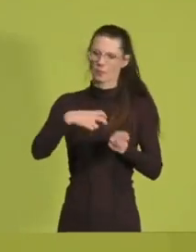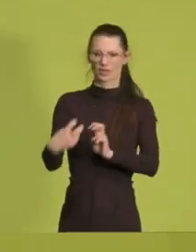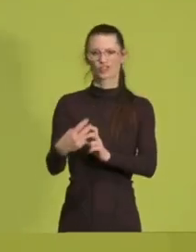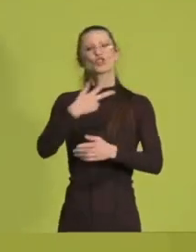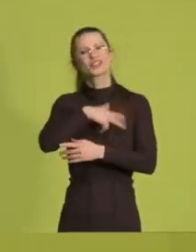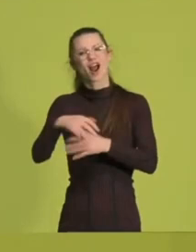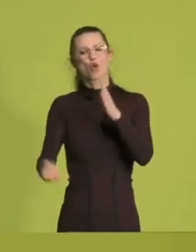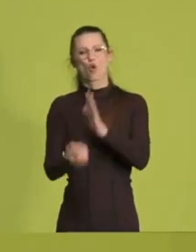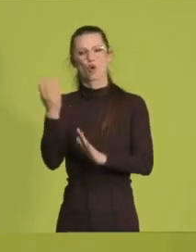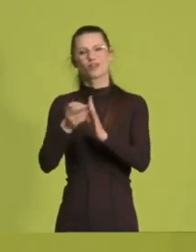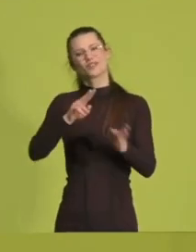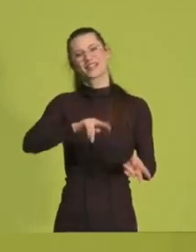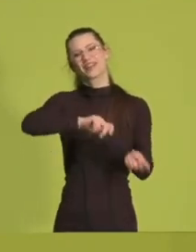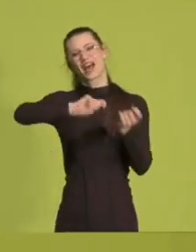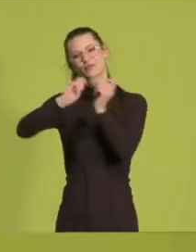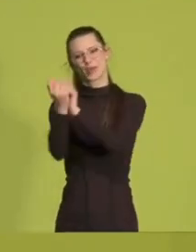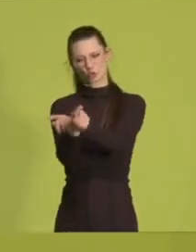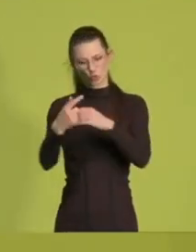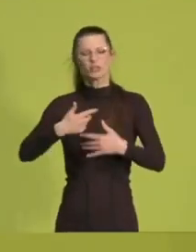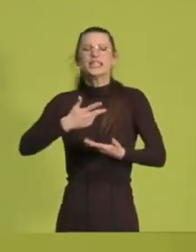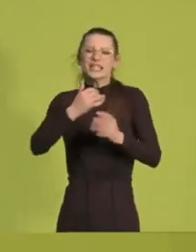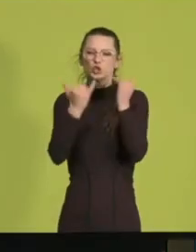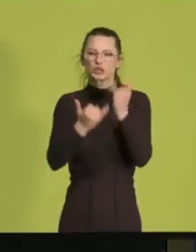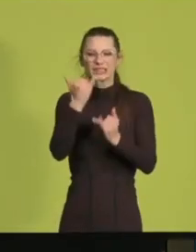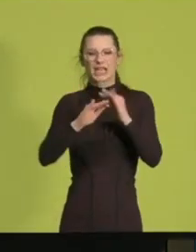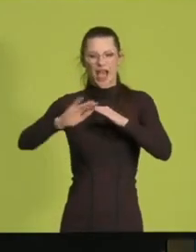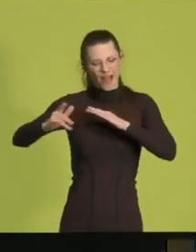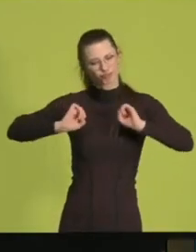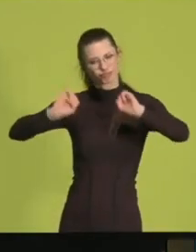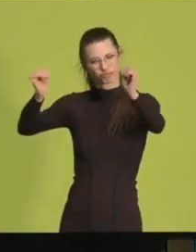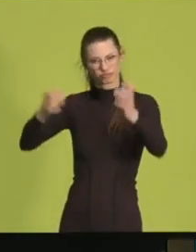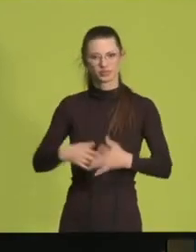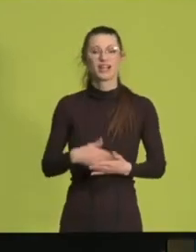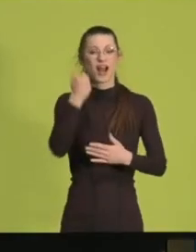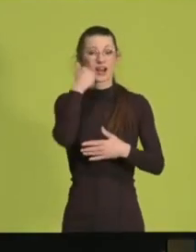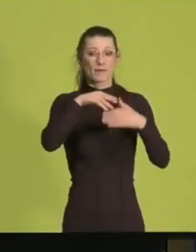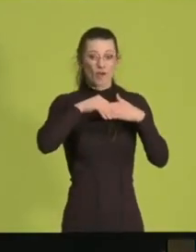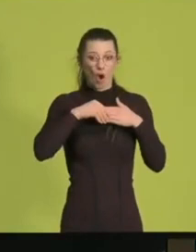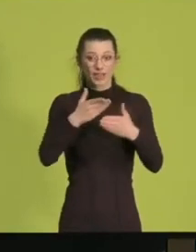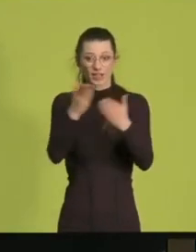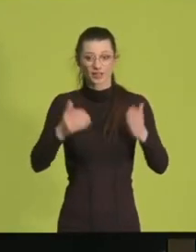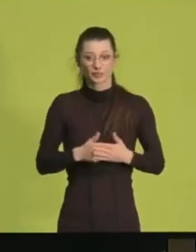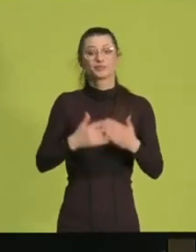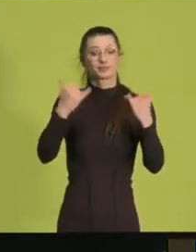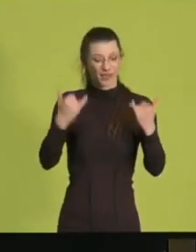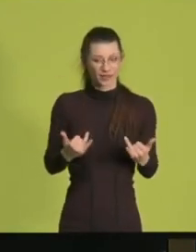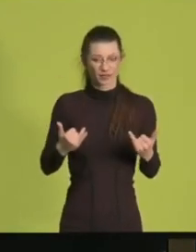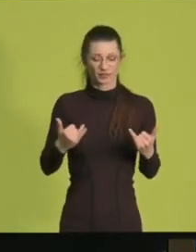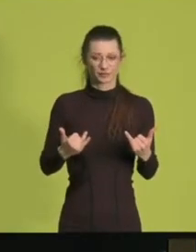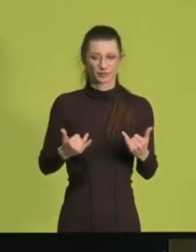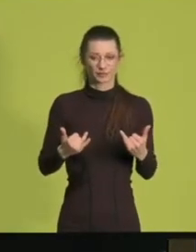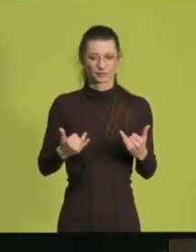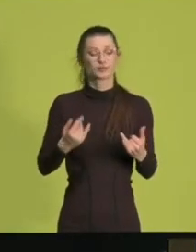sozialökologische Transformation in unserem Industrieland vorantreibt. Liebe Freundinnen und Freunde, ich streite